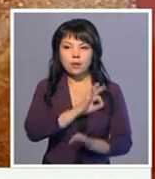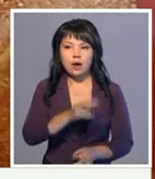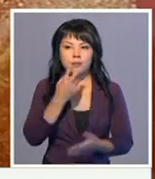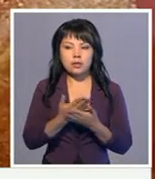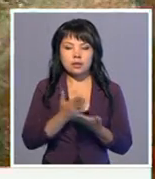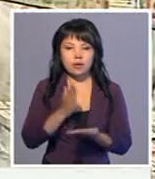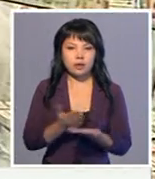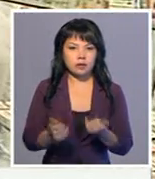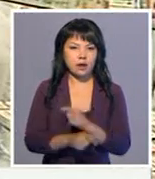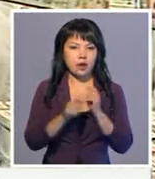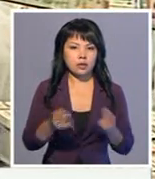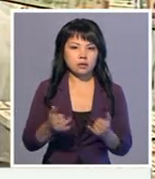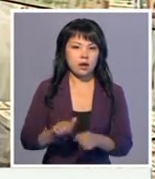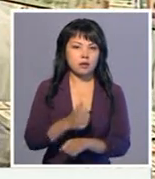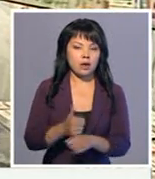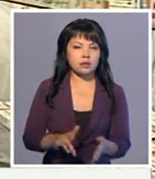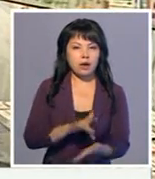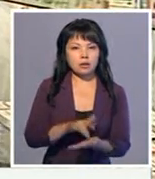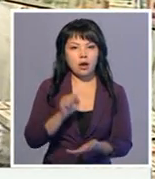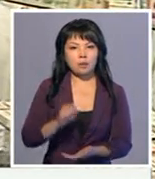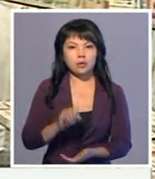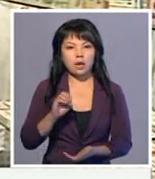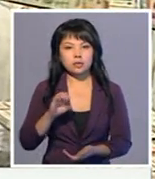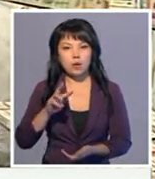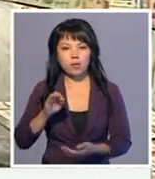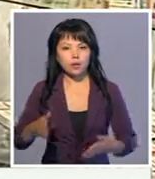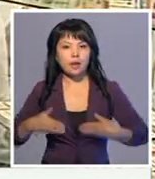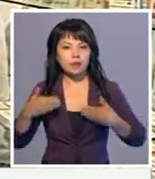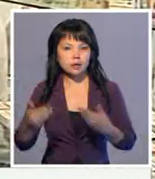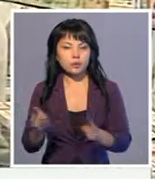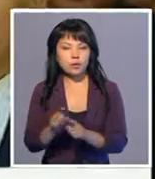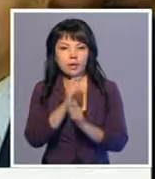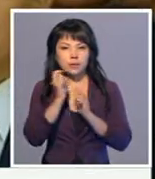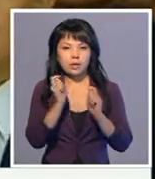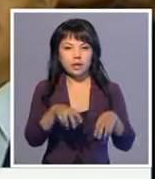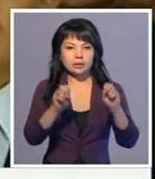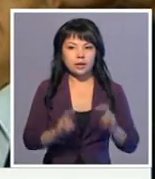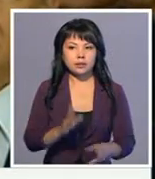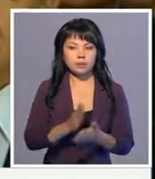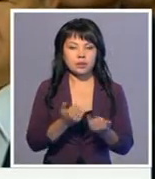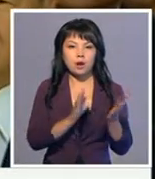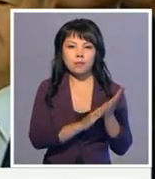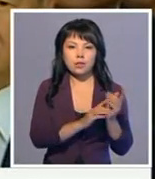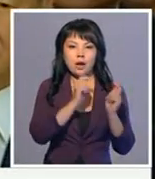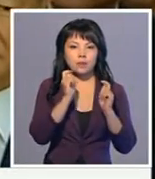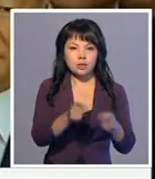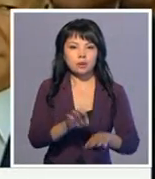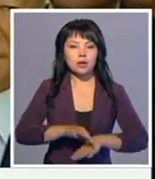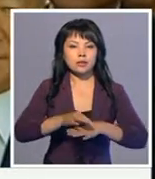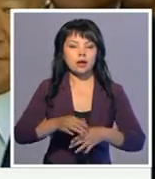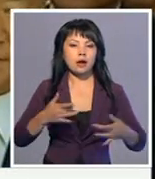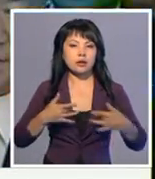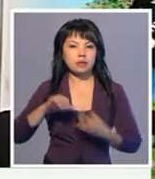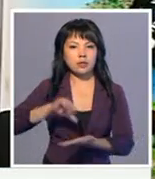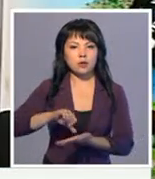жүйрік шыққан жеңімпаздарды қала әкімі Ахметжан Есімов құттықтап, арнайы сый-сияпат табыс етті. Ал марапаттау рәсімінің соңы әдеттегідей